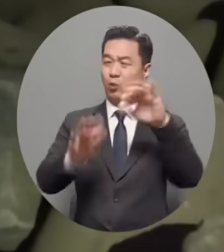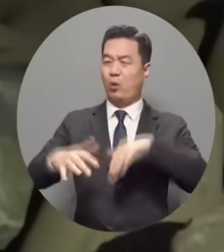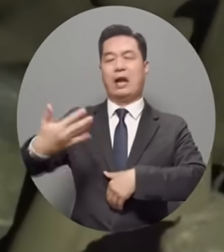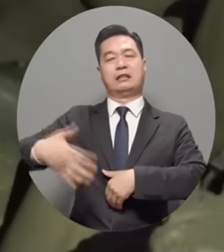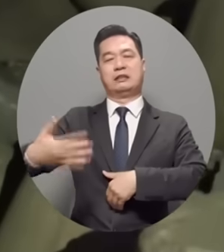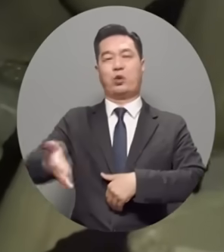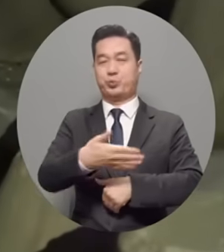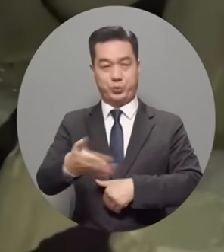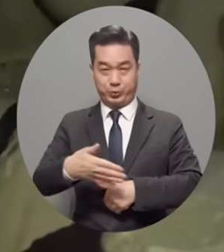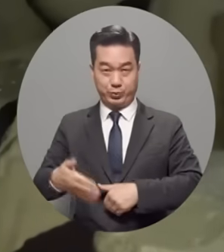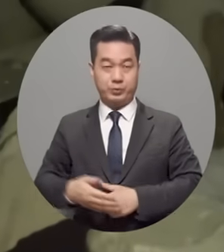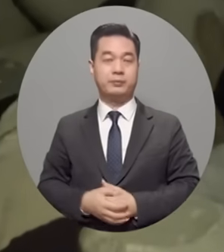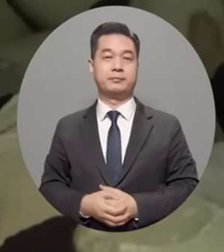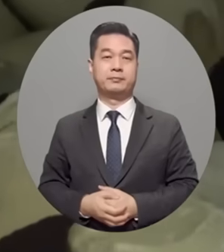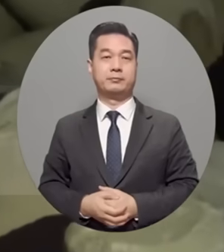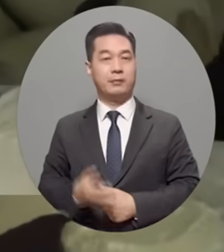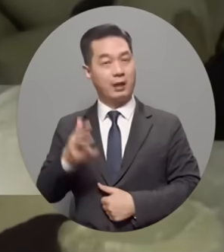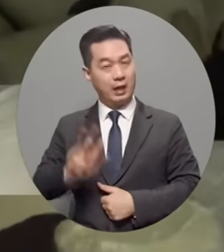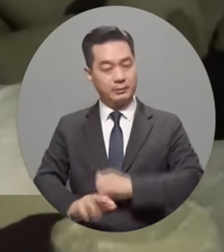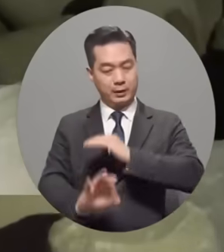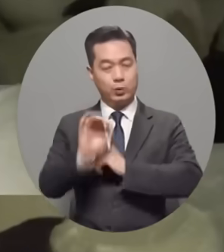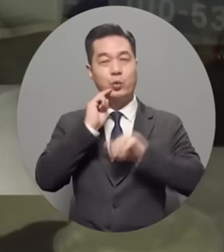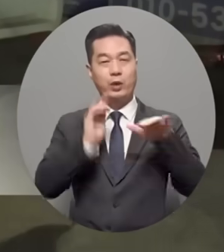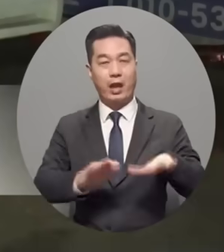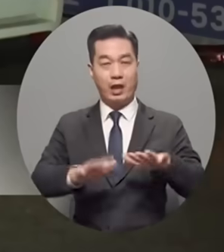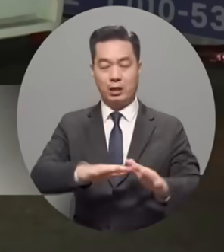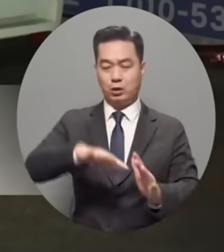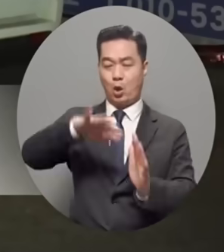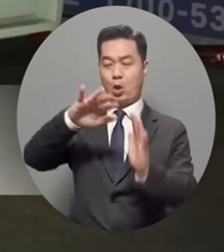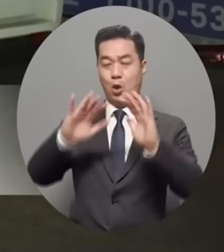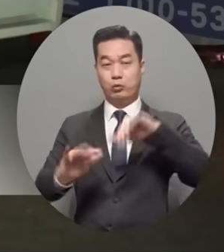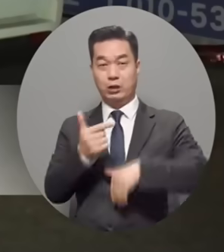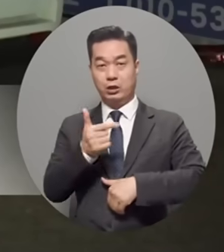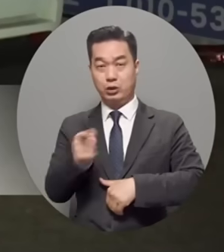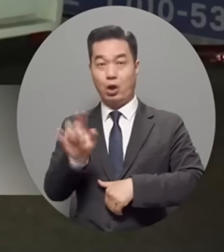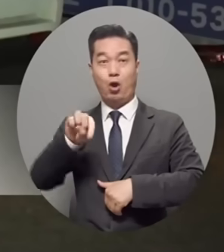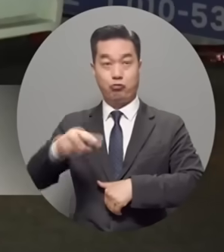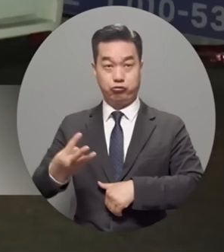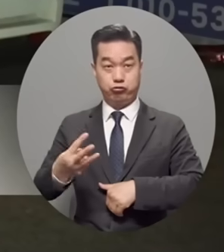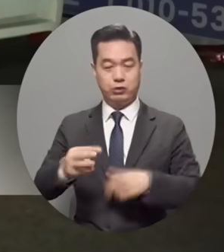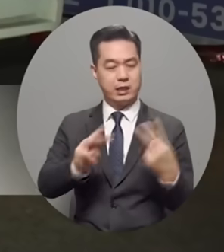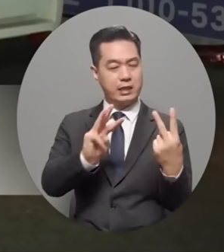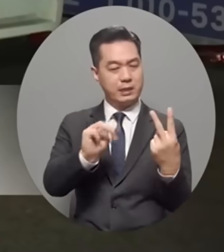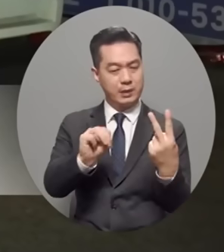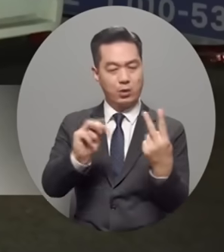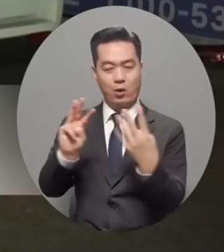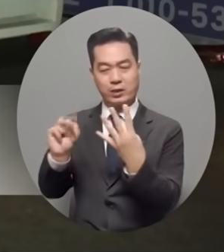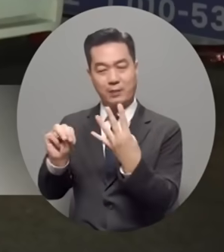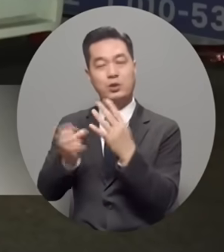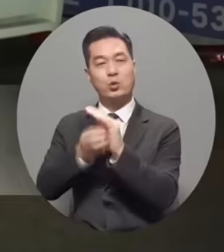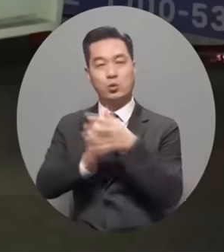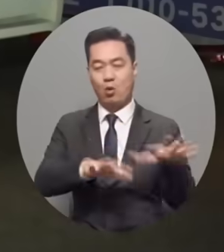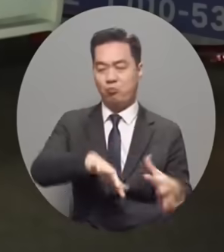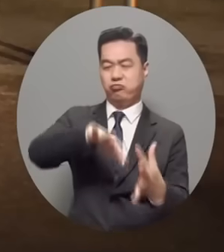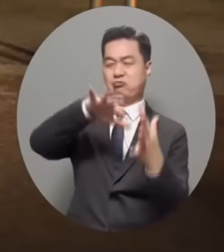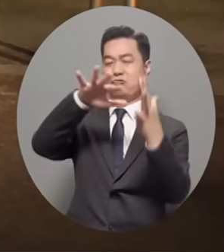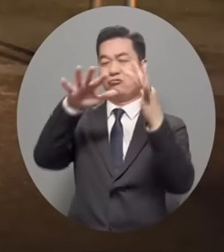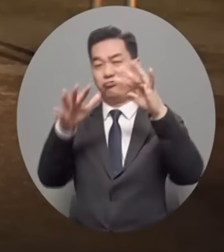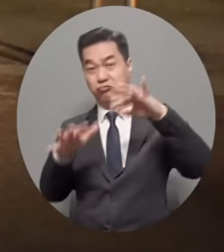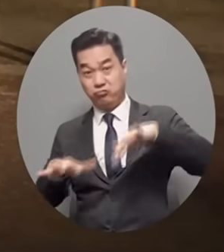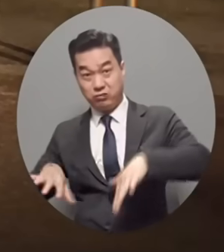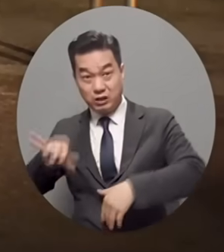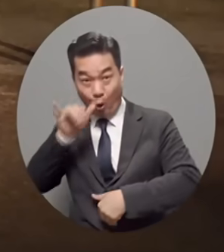않고 있는데요. 하지만 동해안에는 너울이 유입돼 현재 2에서 4m의 높은 물결이 밀려들고 있습니다.